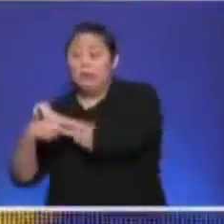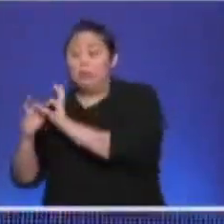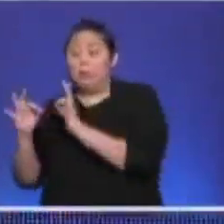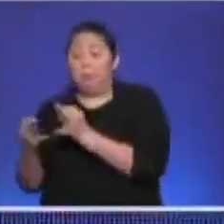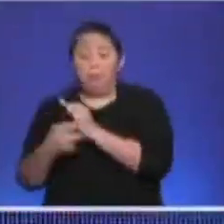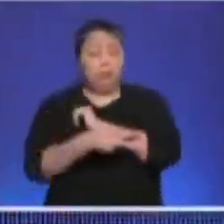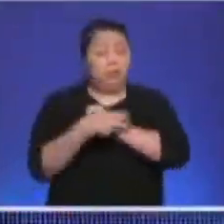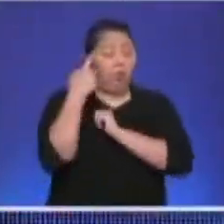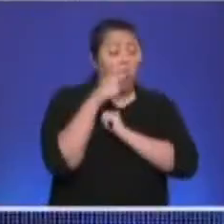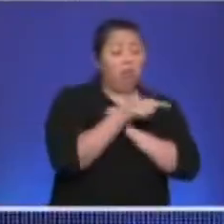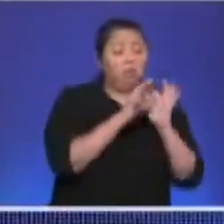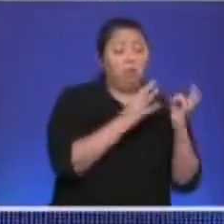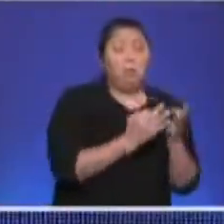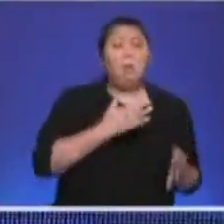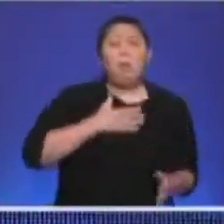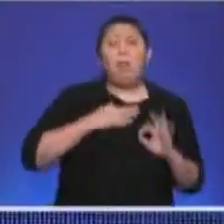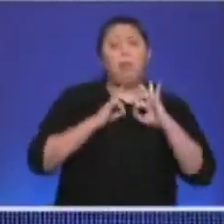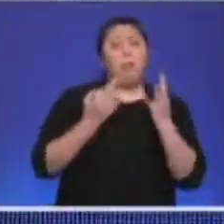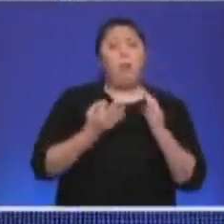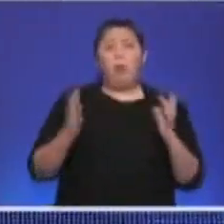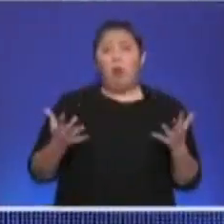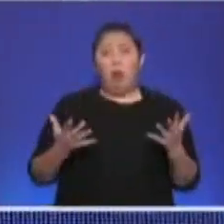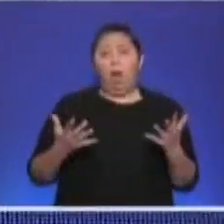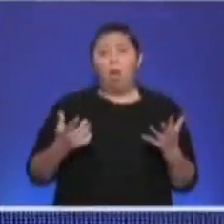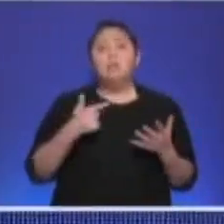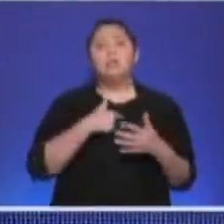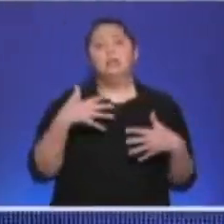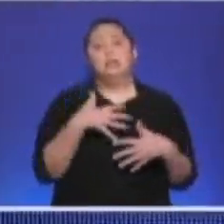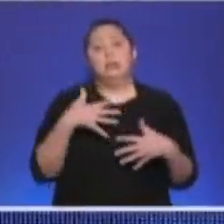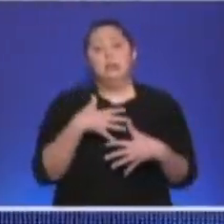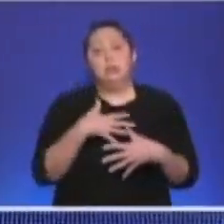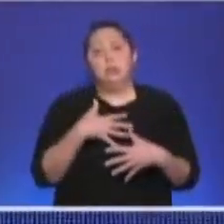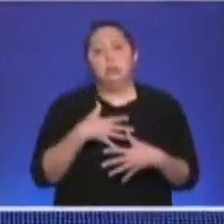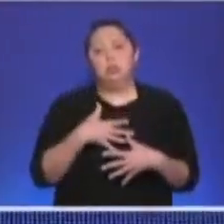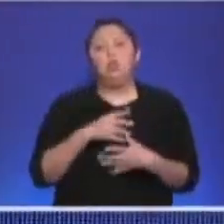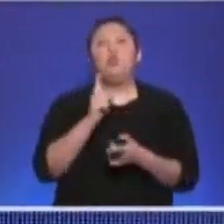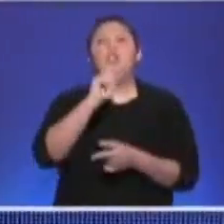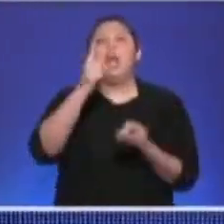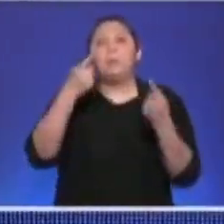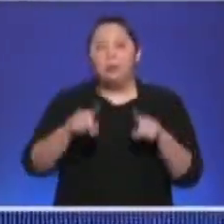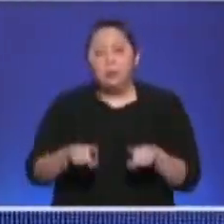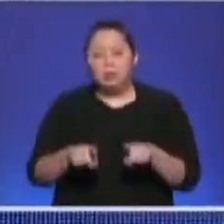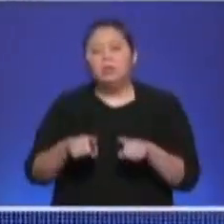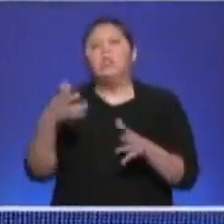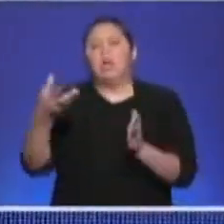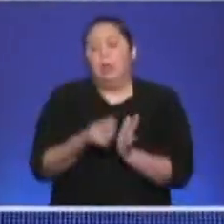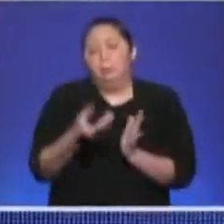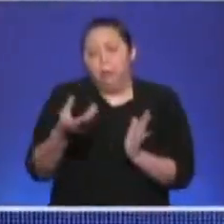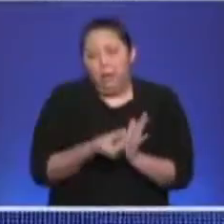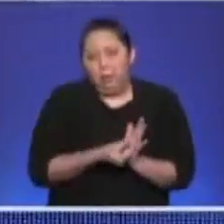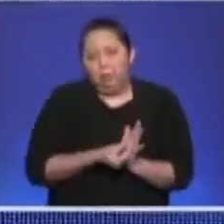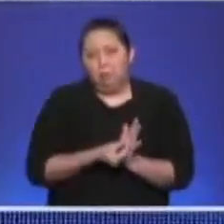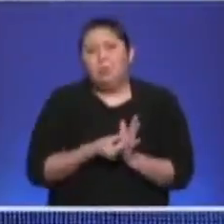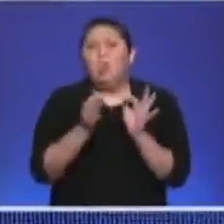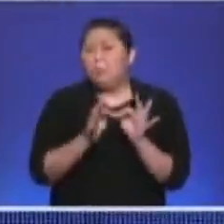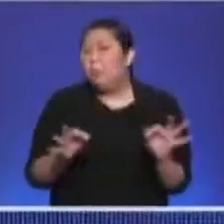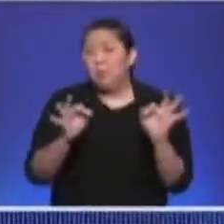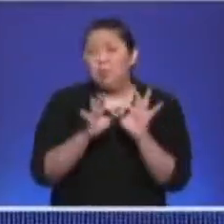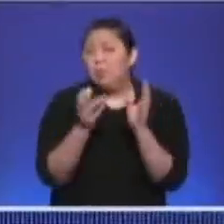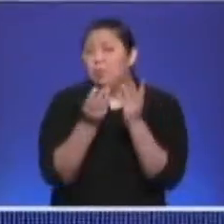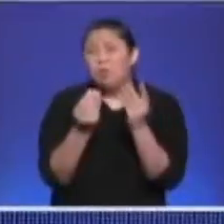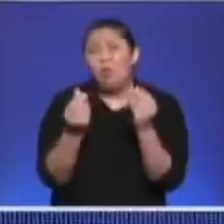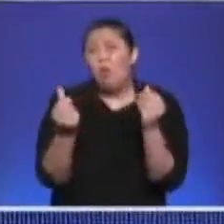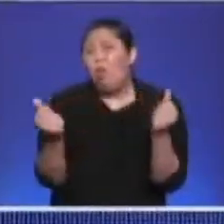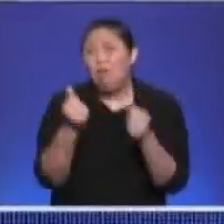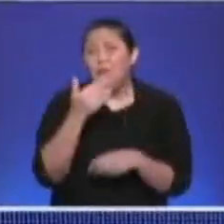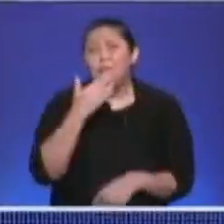mga pamilya. Hanggat hindi natin nasasawata yung kasamaan ng mga puso natin,